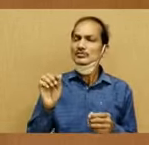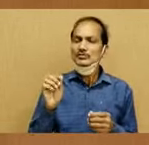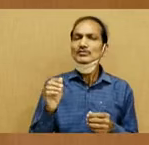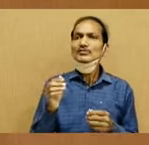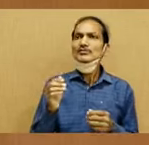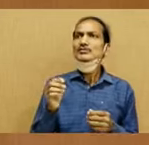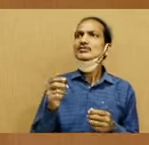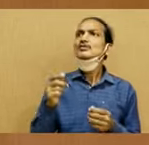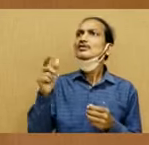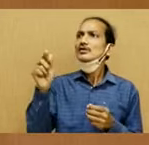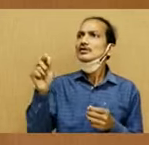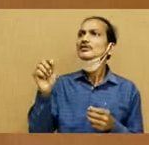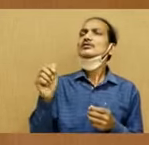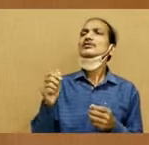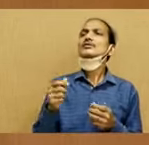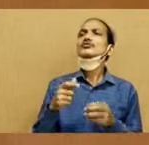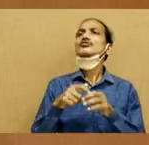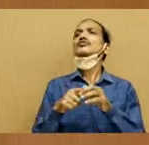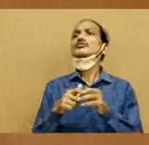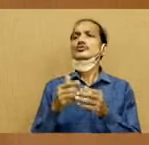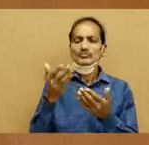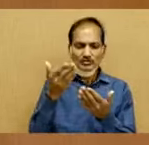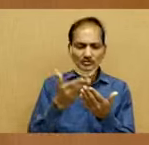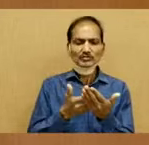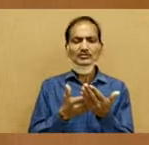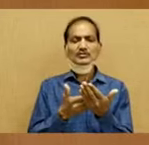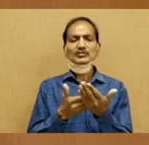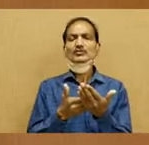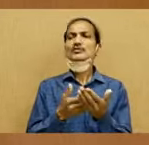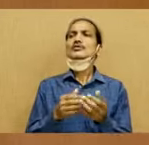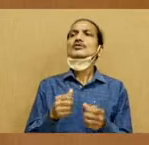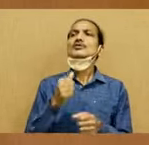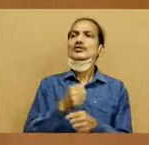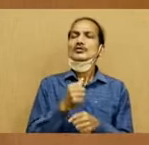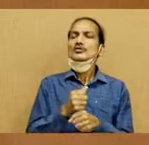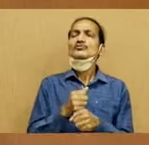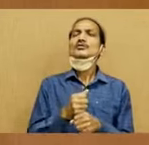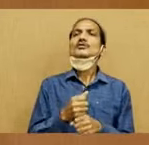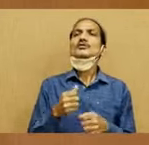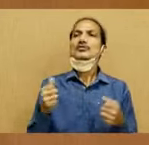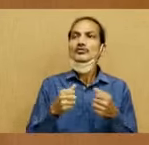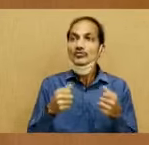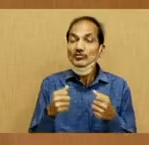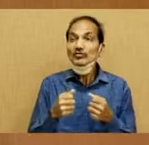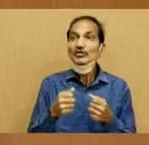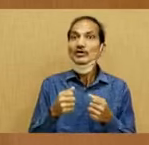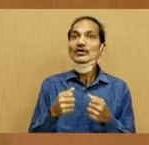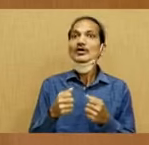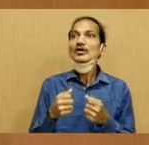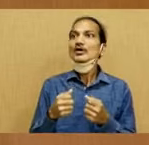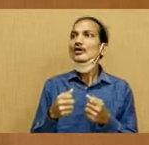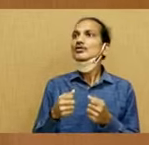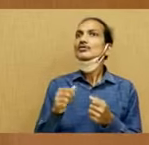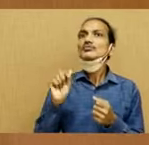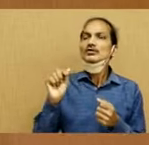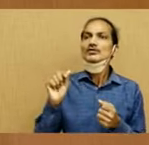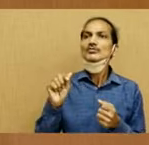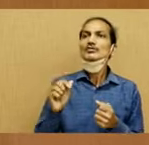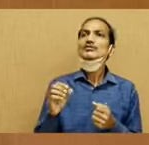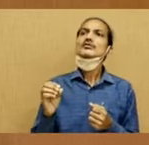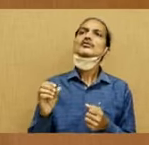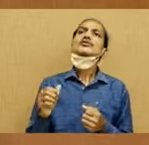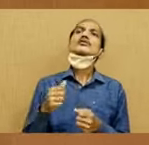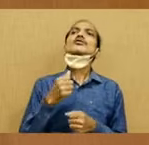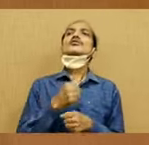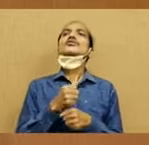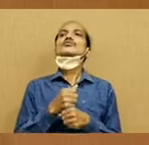କହୁଛନ୍ତି, ସରକାର କରୋନା ମୁକାବିଲା ପାଇଁ ରାଜ୍ୟ ସରକାର ଯେଉଁ ପଦକ୍ଷେପ ନେଉଛନ୍ତି ତାହା ସାରା ଦେଶରେ